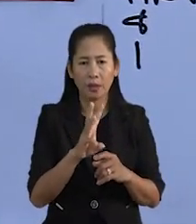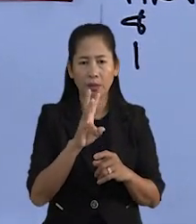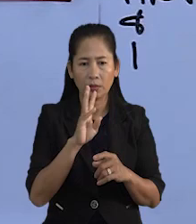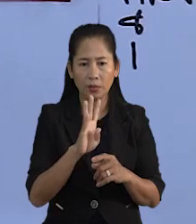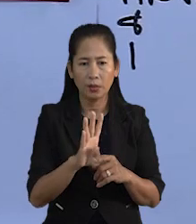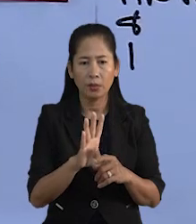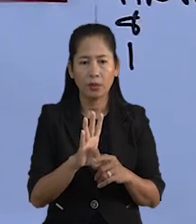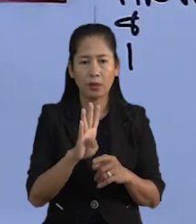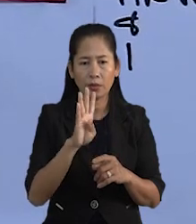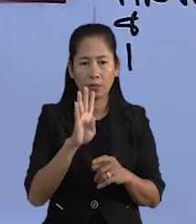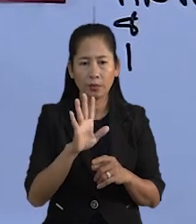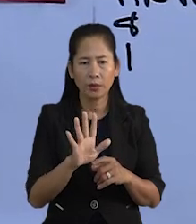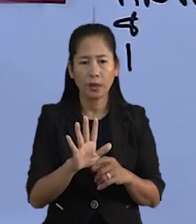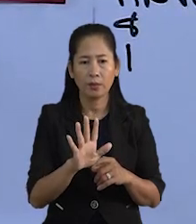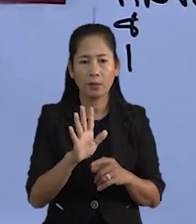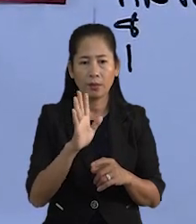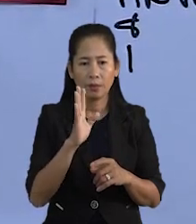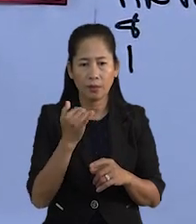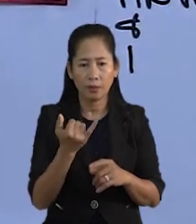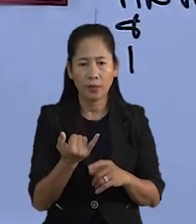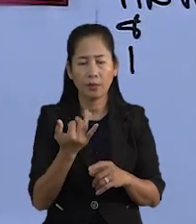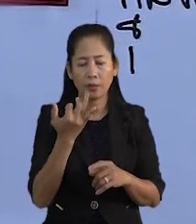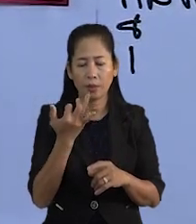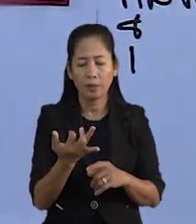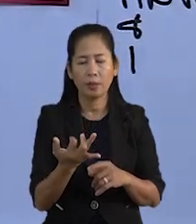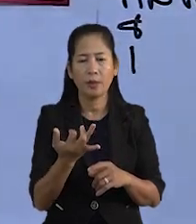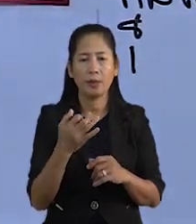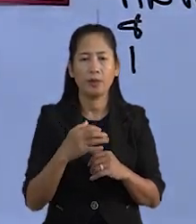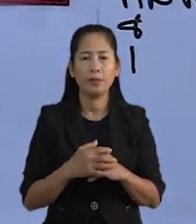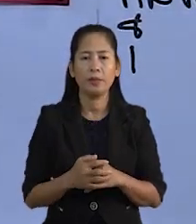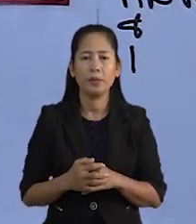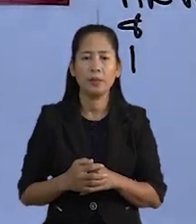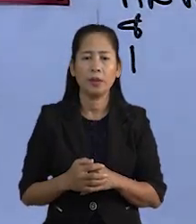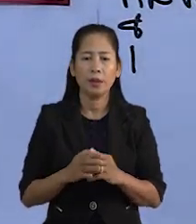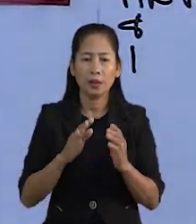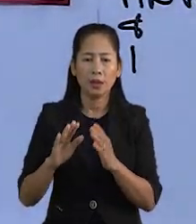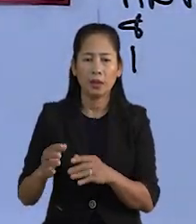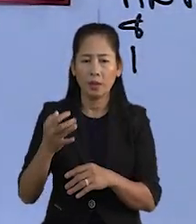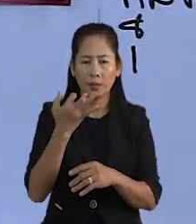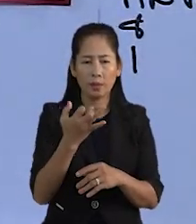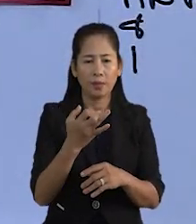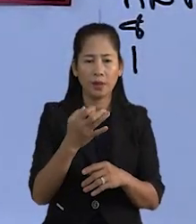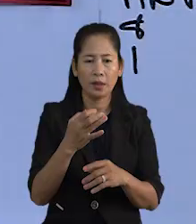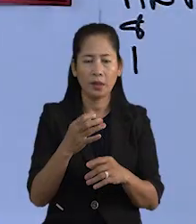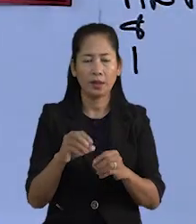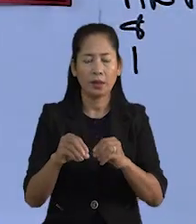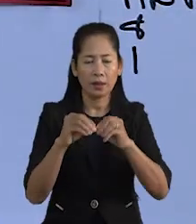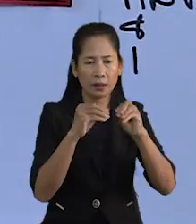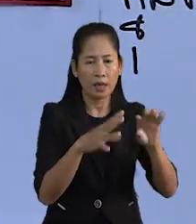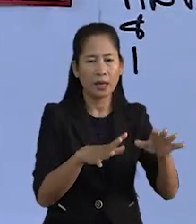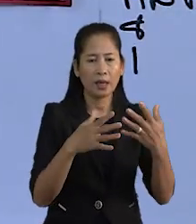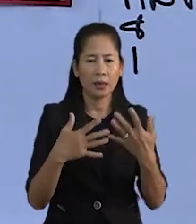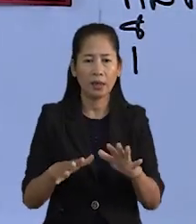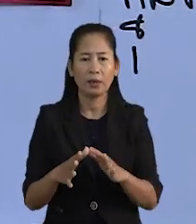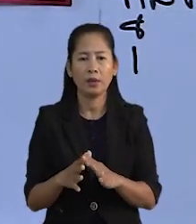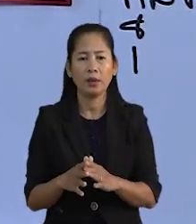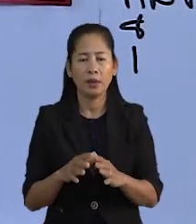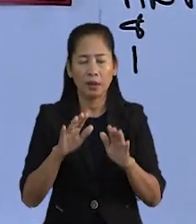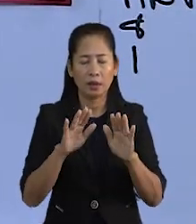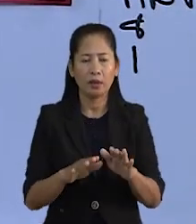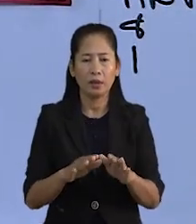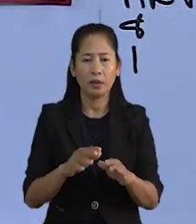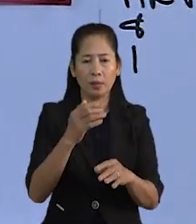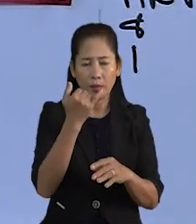2 3 4 5 6និង7ដោយឡែកលេខ7លោកគ្រូដាក់រួចរាល់ហើយណាអញ្ចឹងនៅស